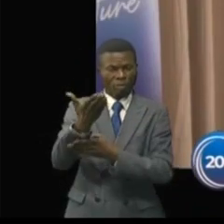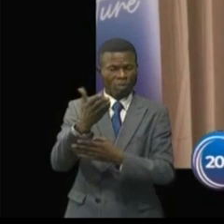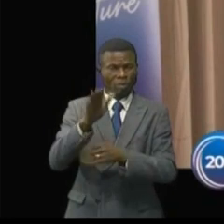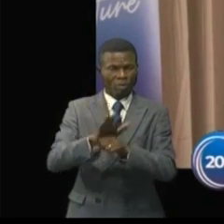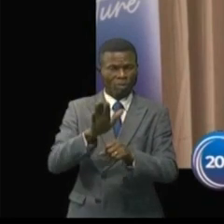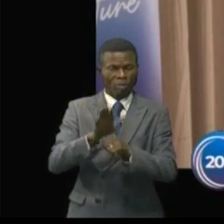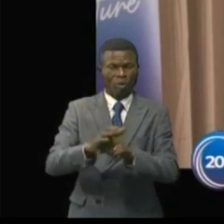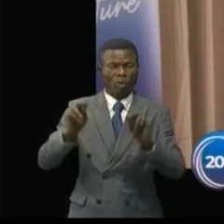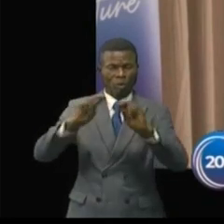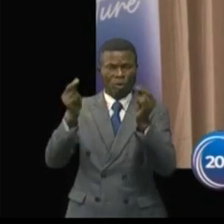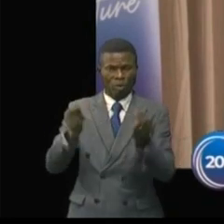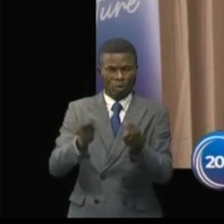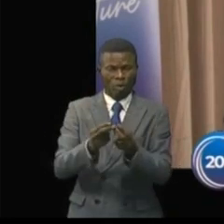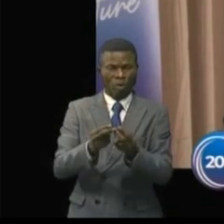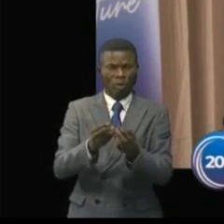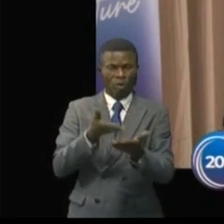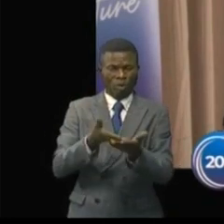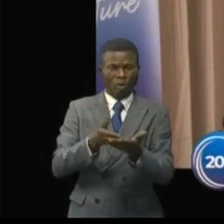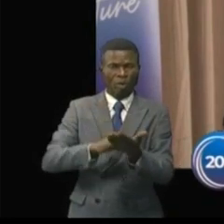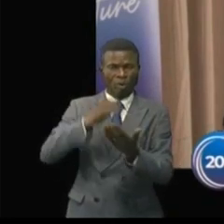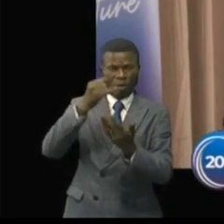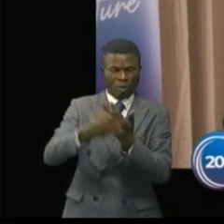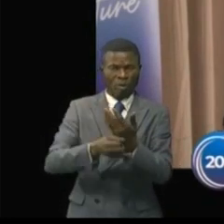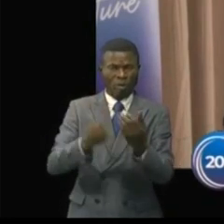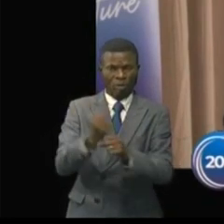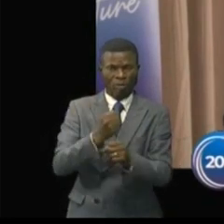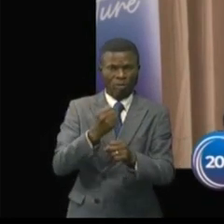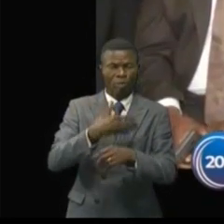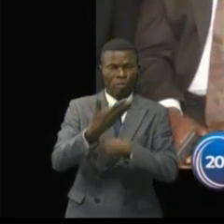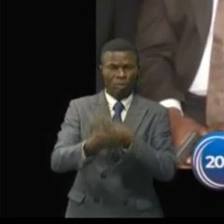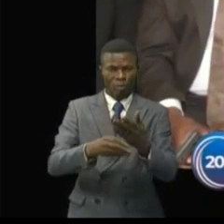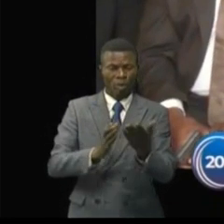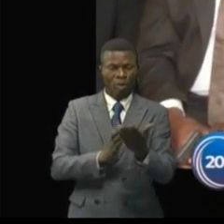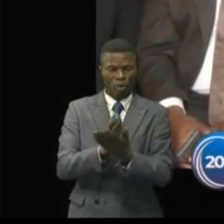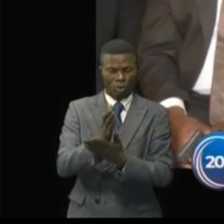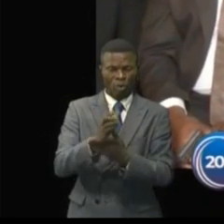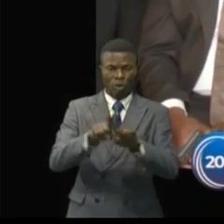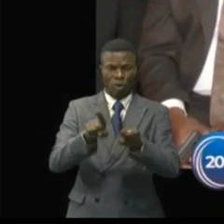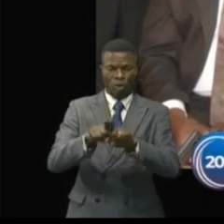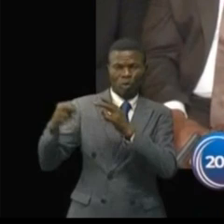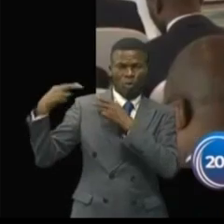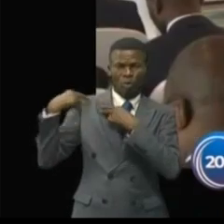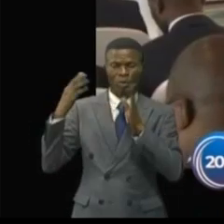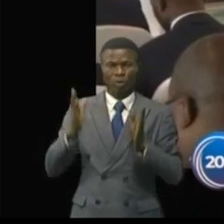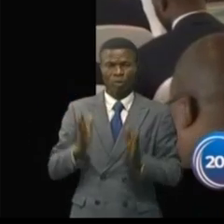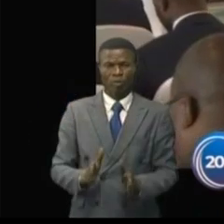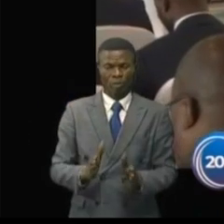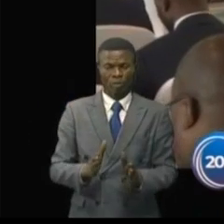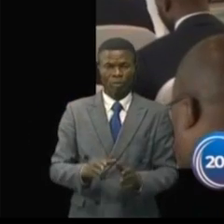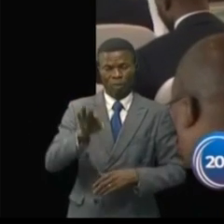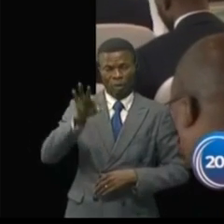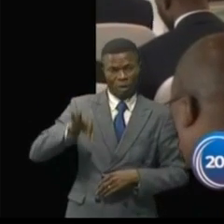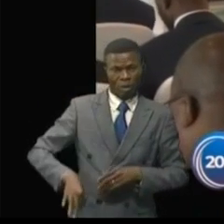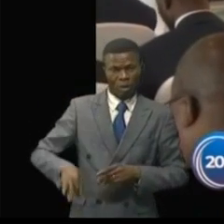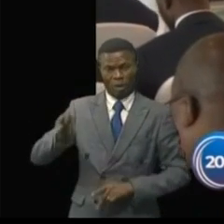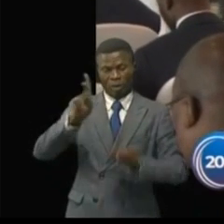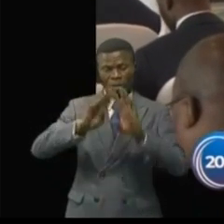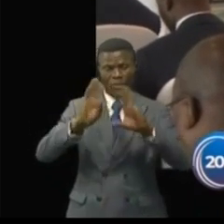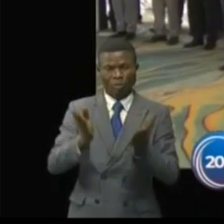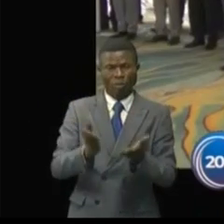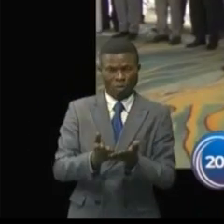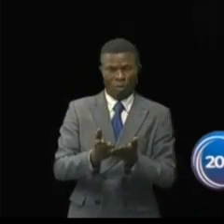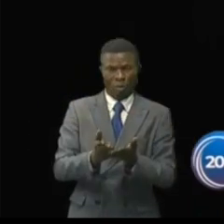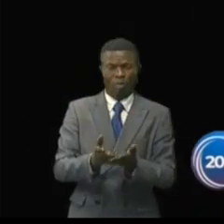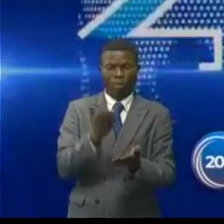différentes parties impliquées dans ce processus à agir en toute responsabilité, car le bien-être de la population